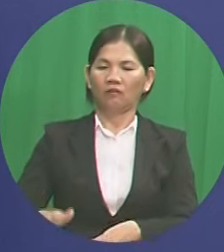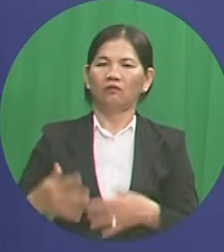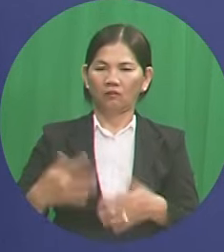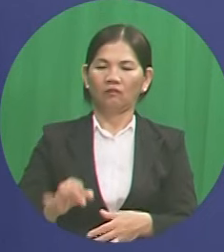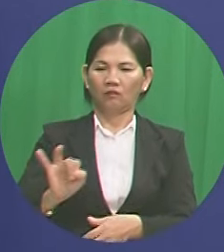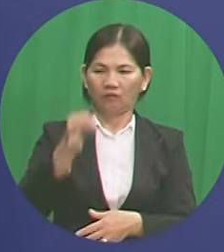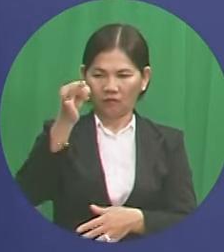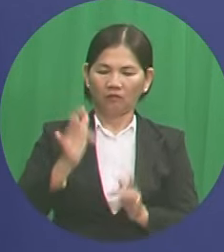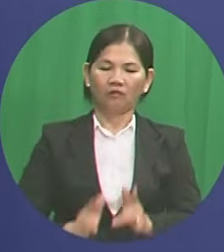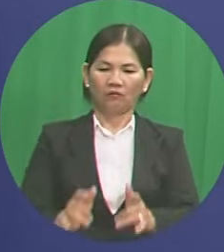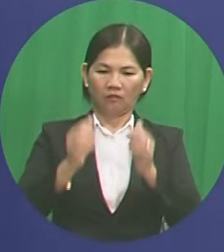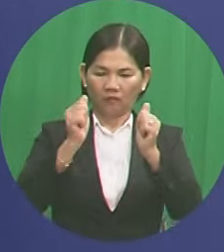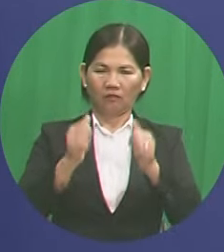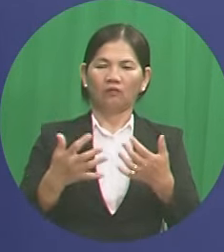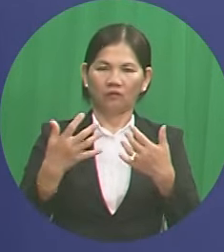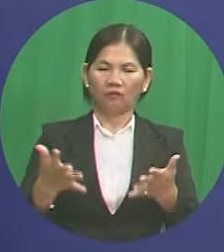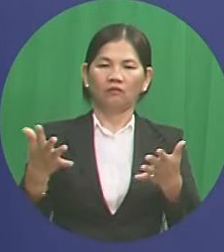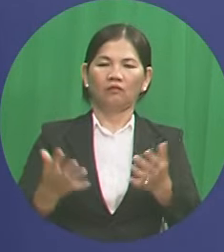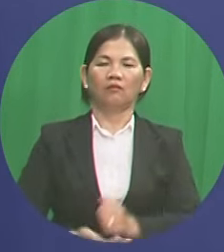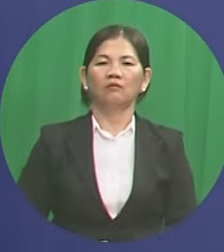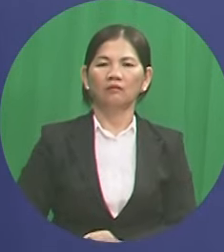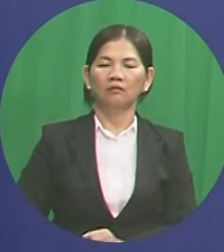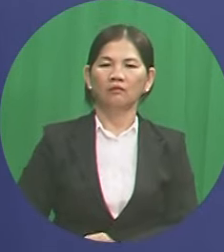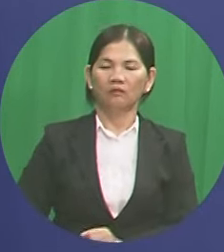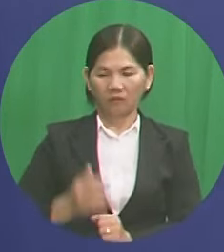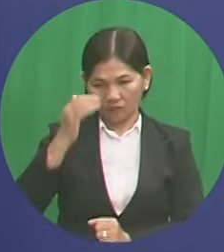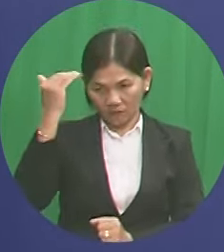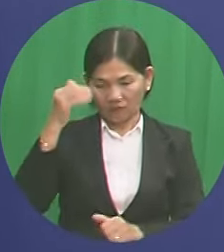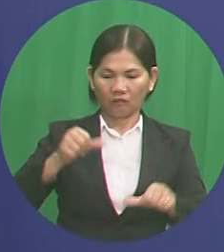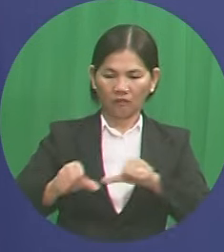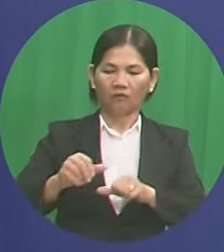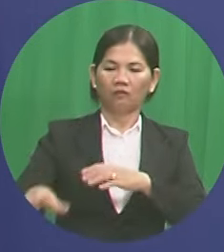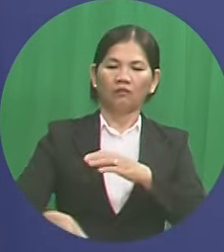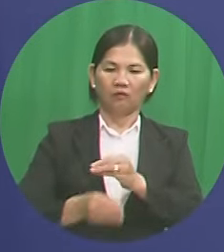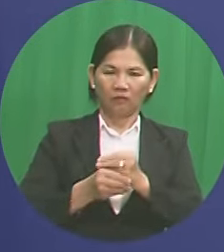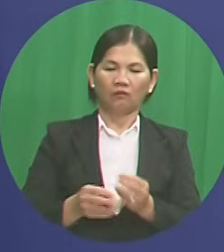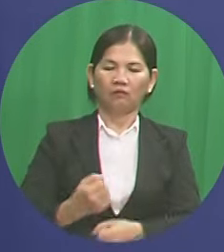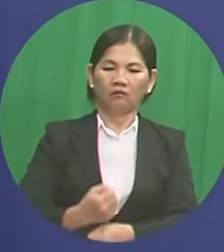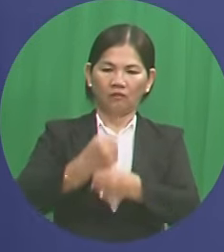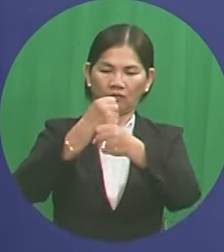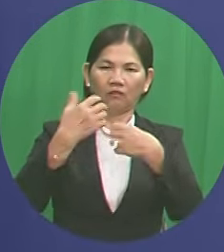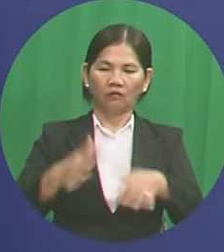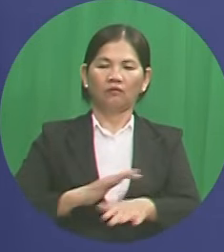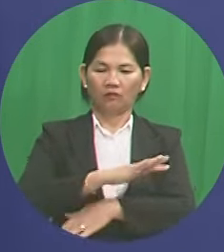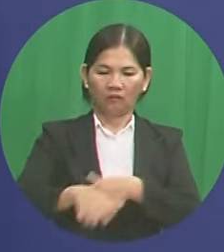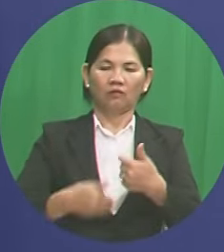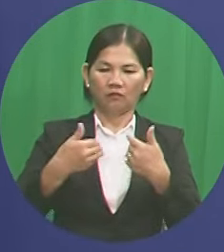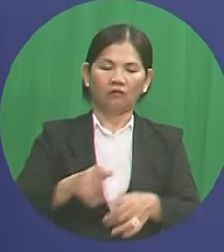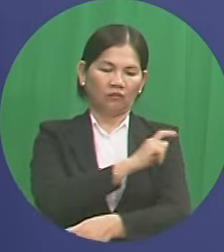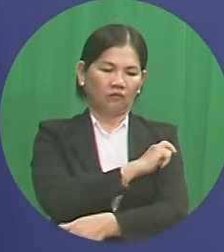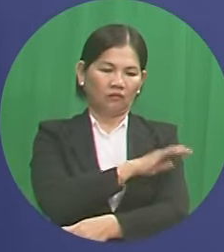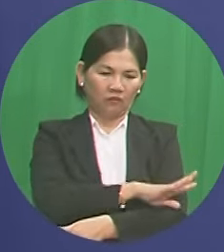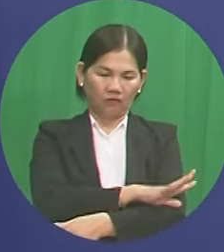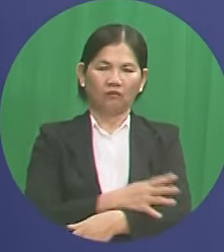បដោយប្រសិទ្ធភាពលើទឹកដីទាំងអស់របស់ខ្លួនលោកបានបន្ថែមថាយើងក៏គាំទ្រដែរដល់គ្រប់ភាគីប៉ាឡេស្ទីន